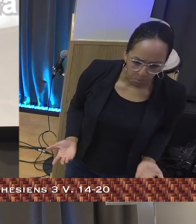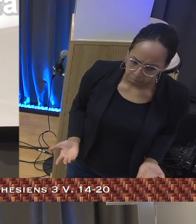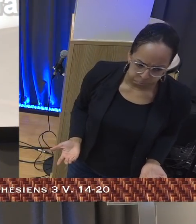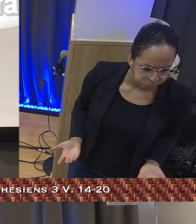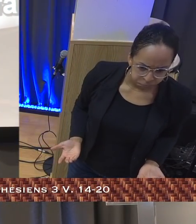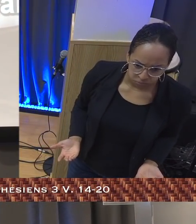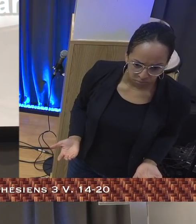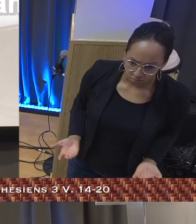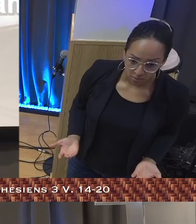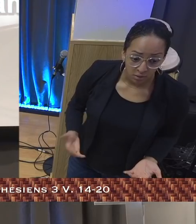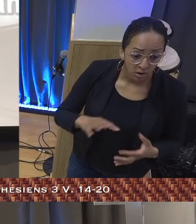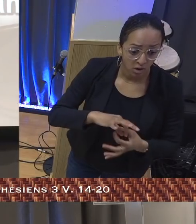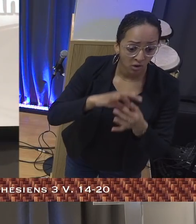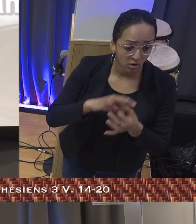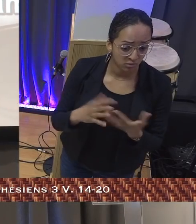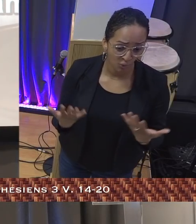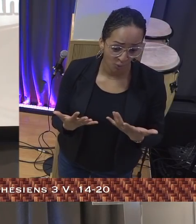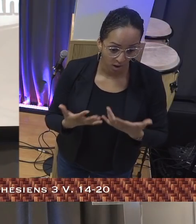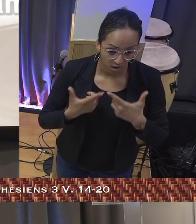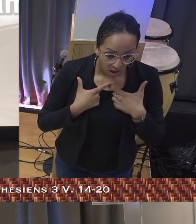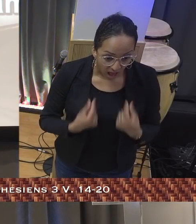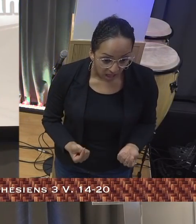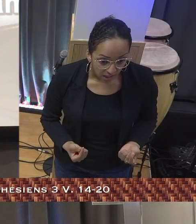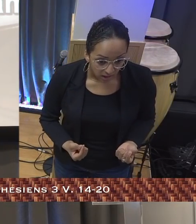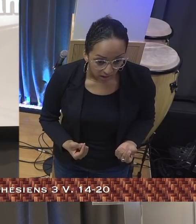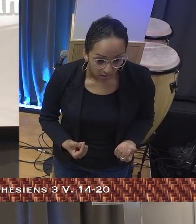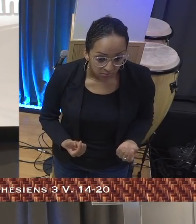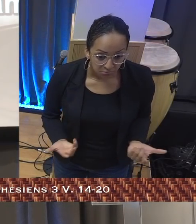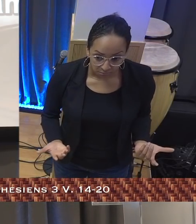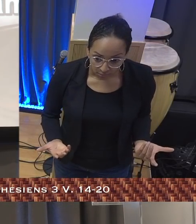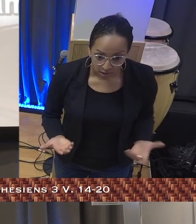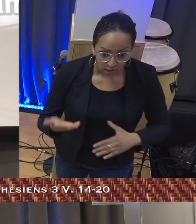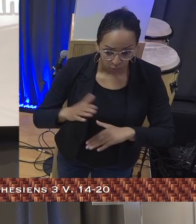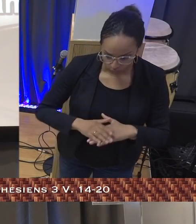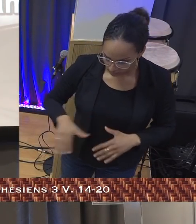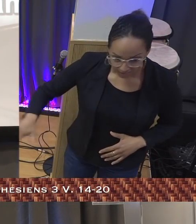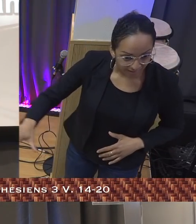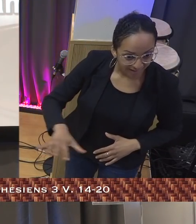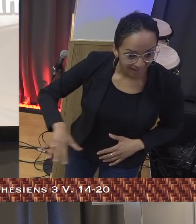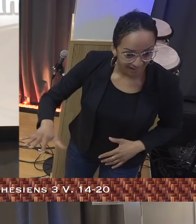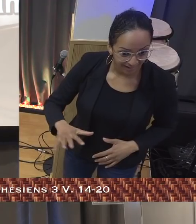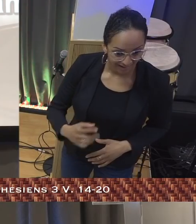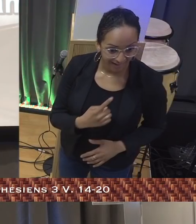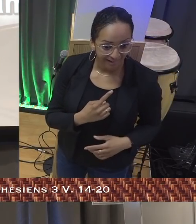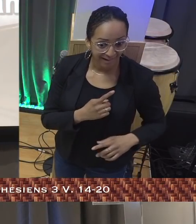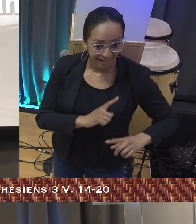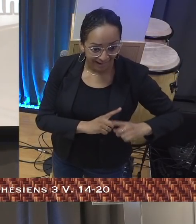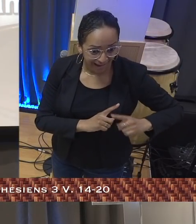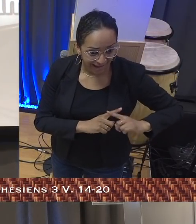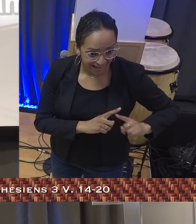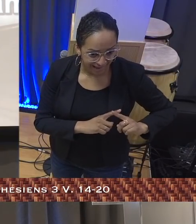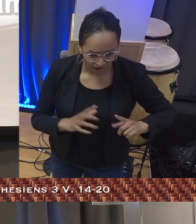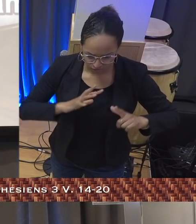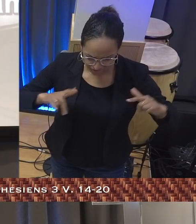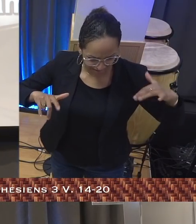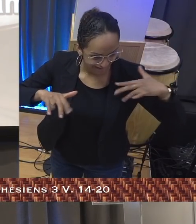une religion qu'on appelle la laïcité, et des chrétiens qui sont face à une atmosphère